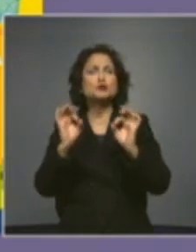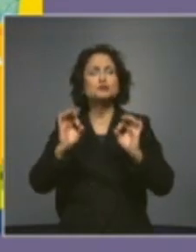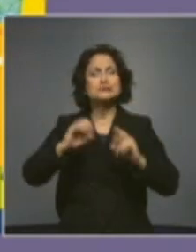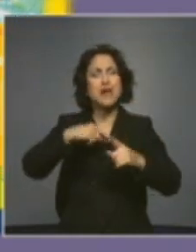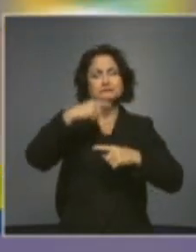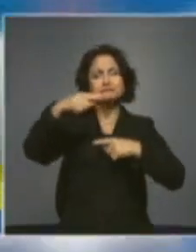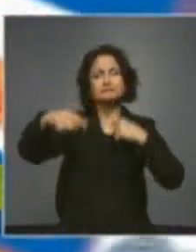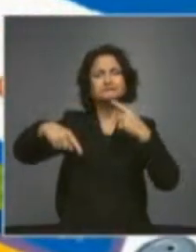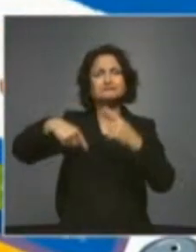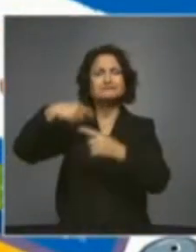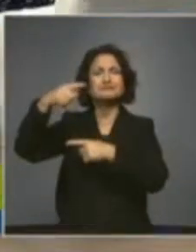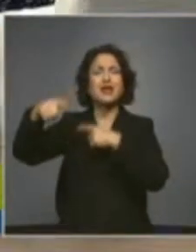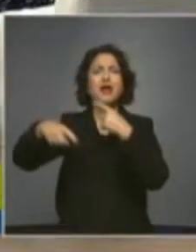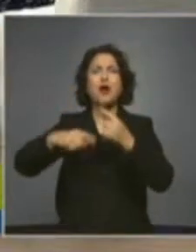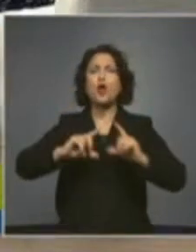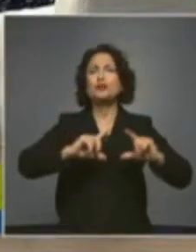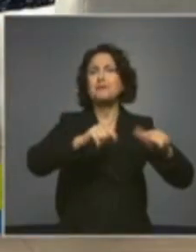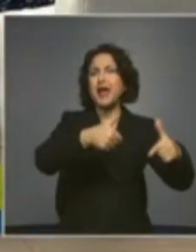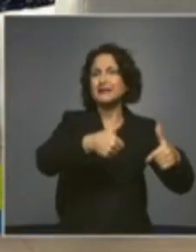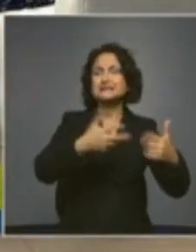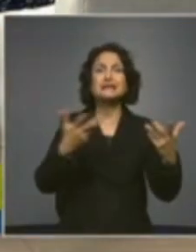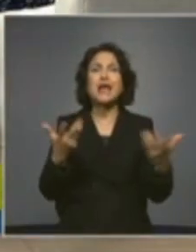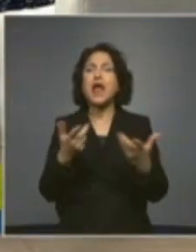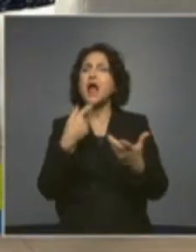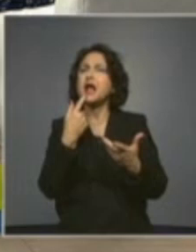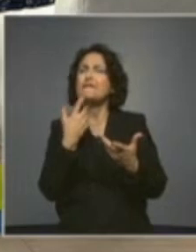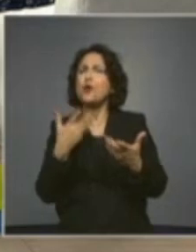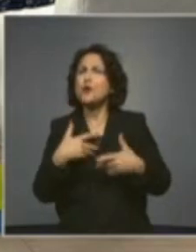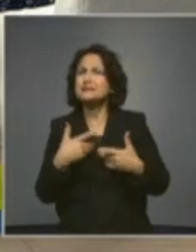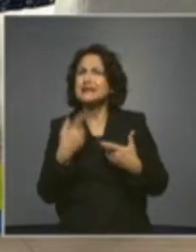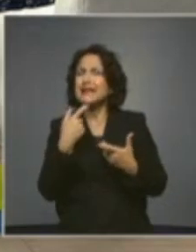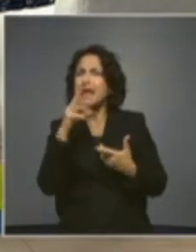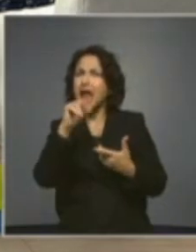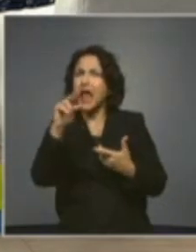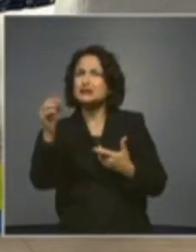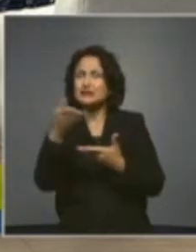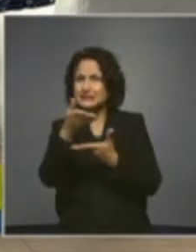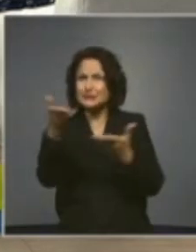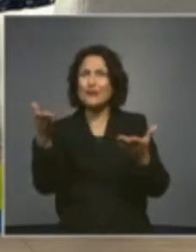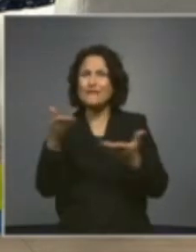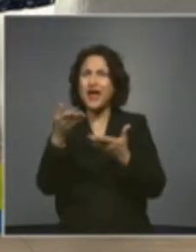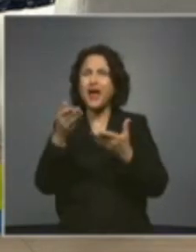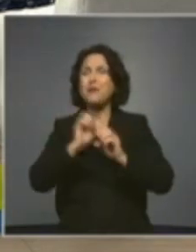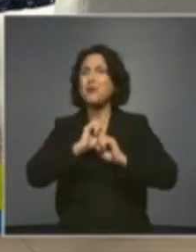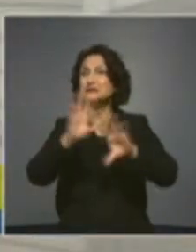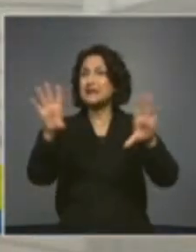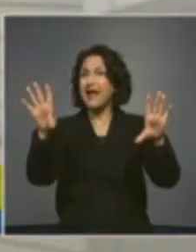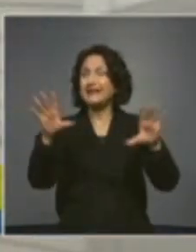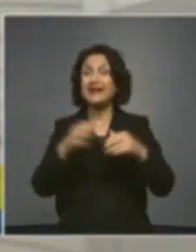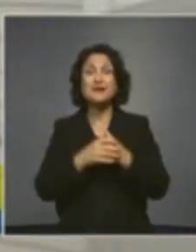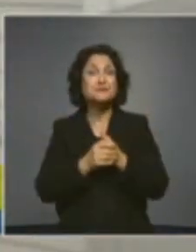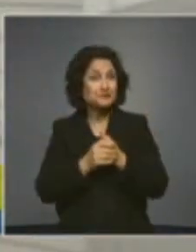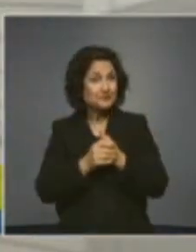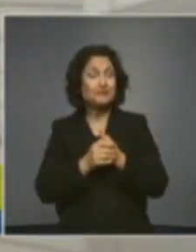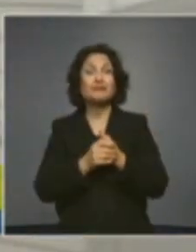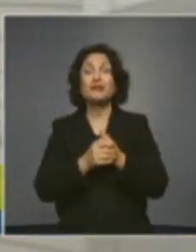важно. Какво искате да кажете с това послание? Ами, като цяло, дори